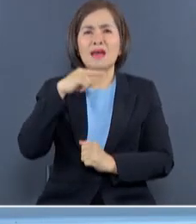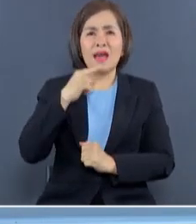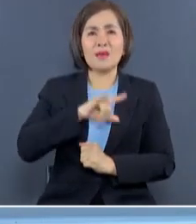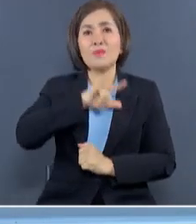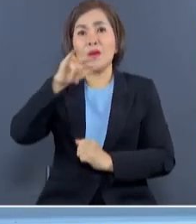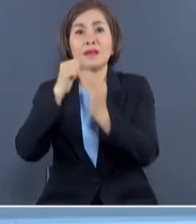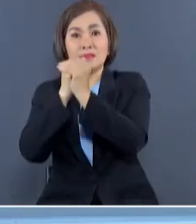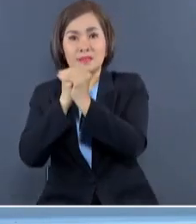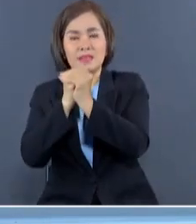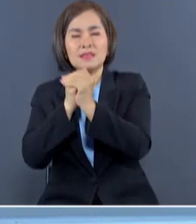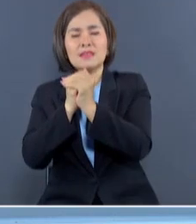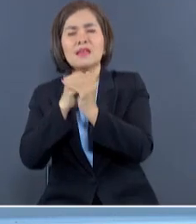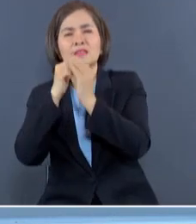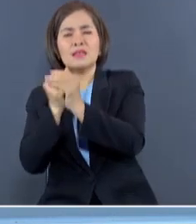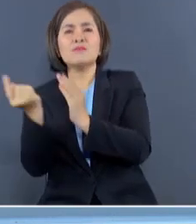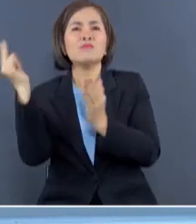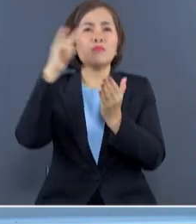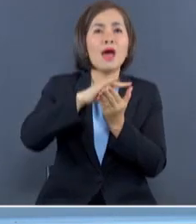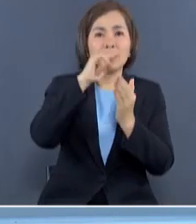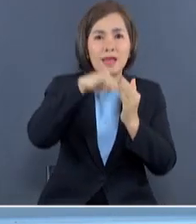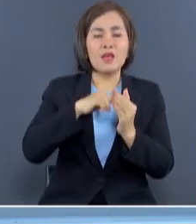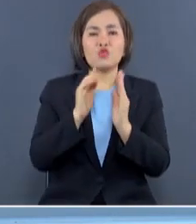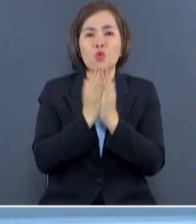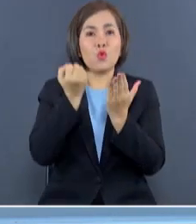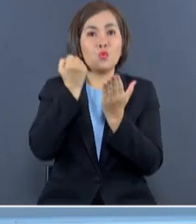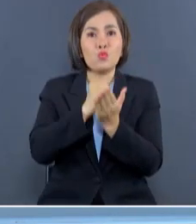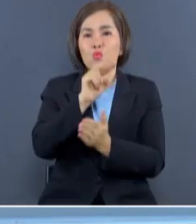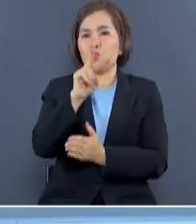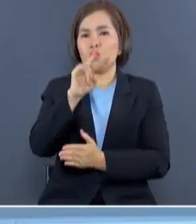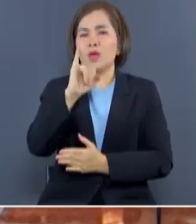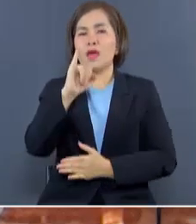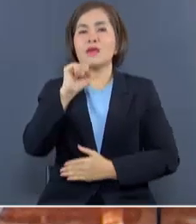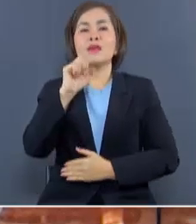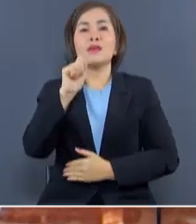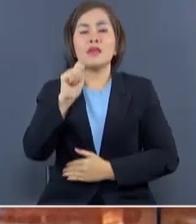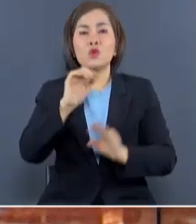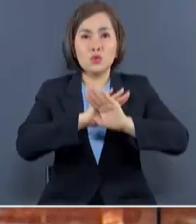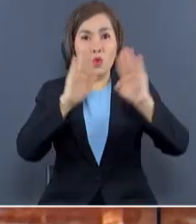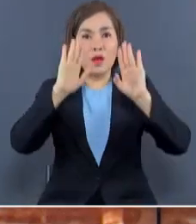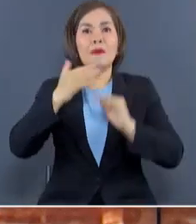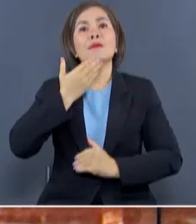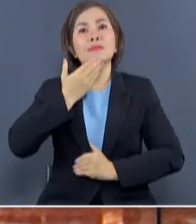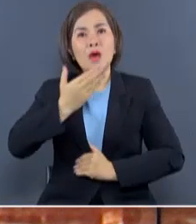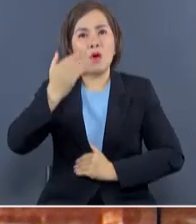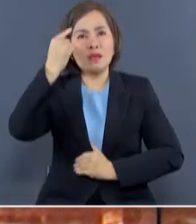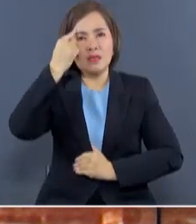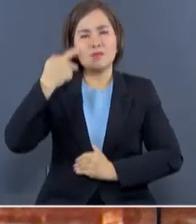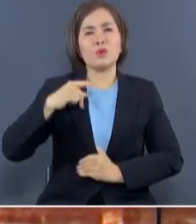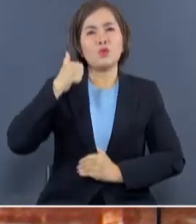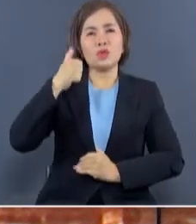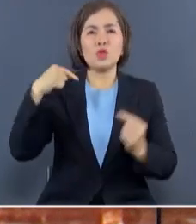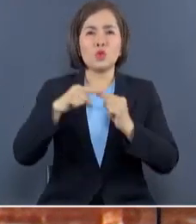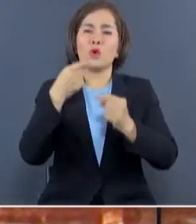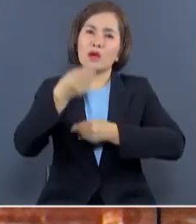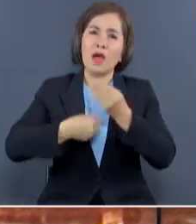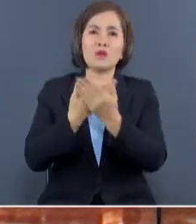นคนจีนจะมาไทยก็ไม่ต้องขอวีซ่าแล้วยกเลิกวีซ่าถาวรแล้วนะครับคุณผู้ชมซึ่งก็น่าจะเป็นผลดีกับเรื่องของการท่องเที่ยวแล้วก็การค้า